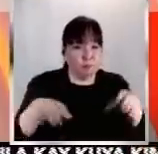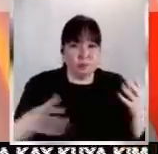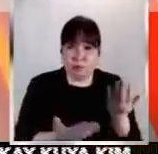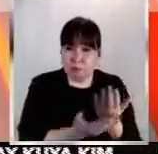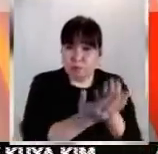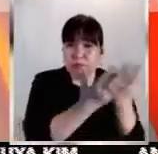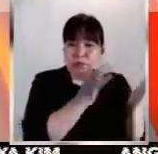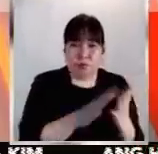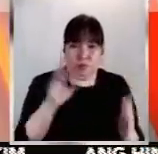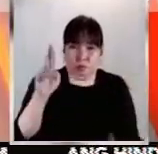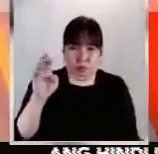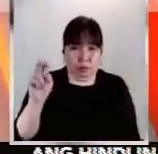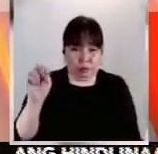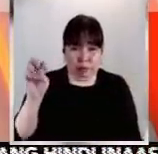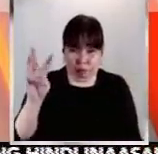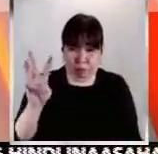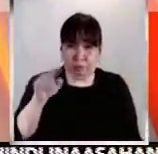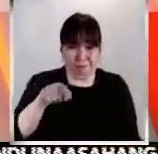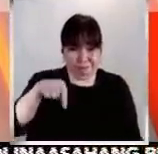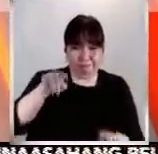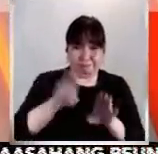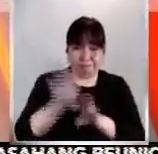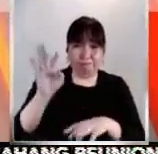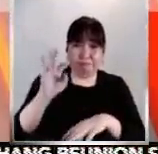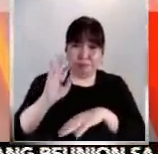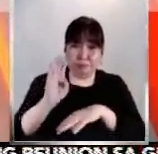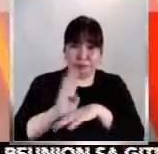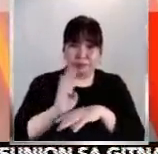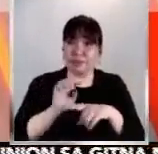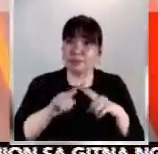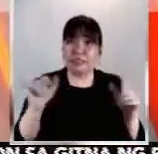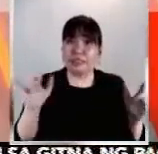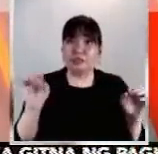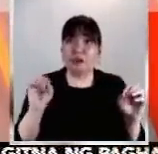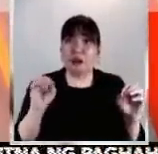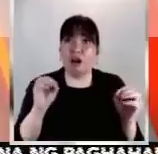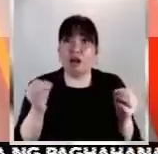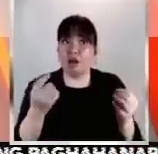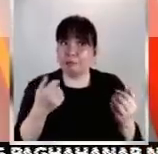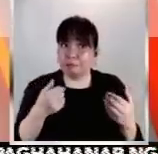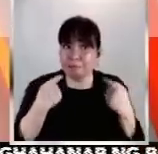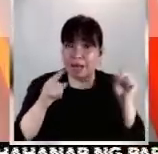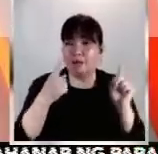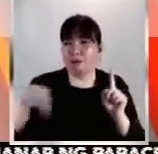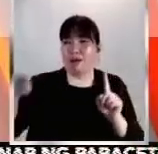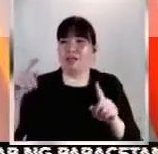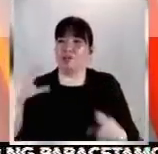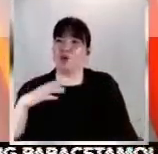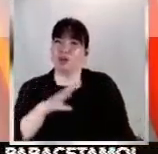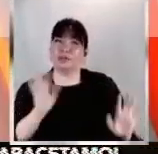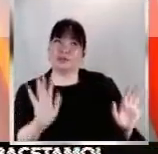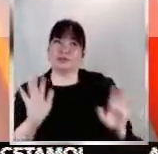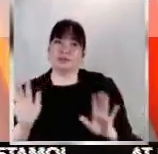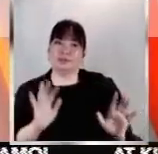kanilang prangkisa, ay hindi pa rin ito na-renew dahil hindi ito na-aksyonan ng Kongreso. Ayon pa kay Drilon, mismong amo